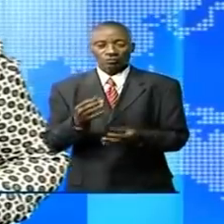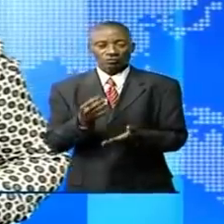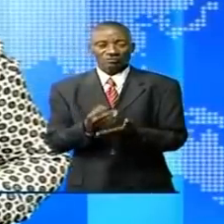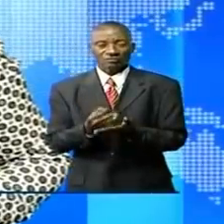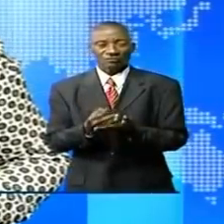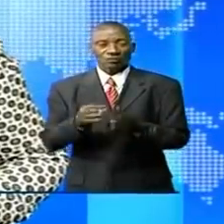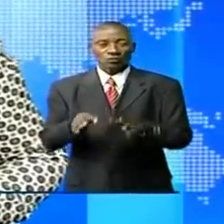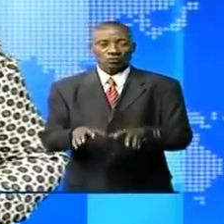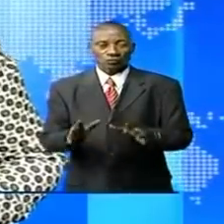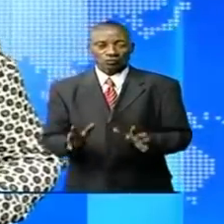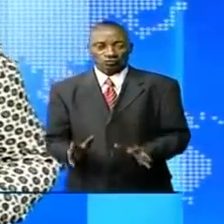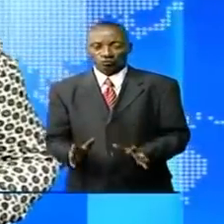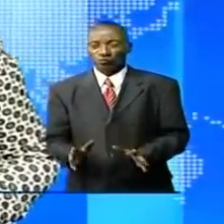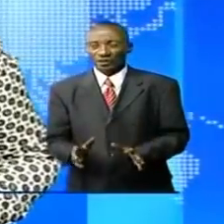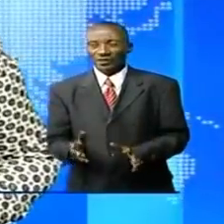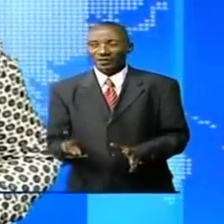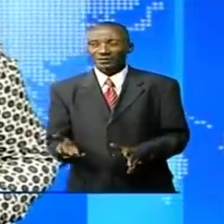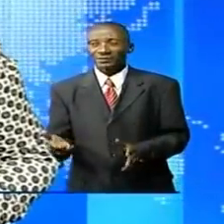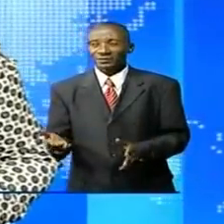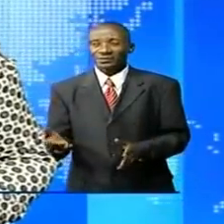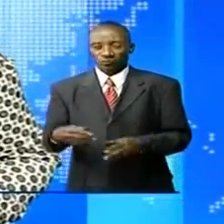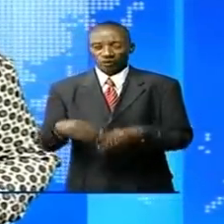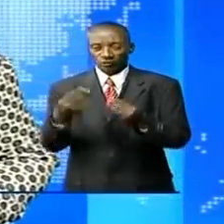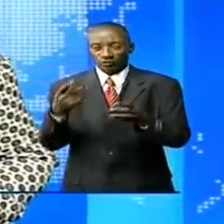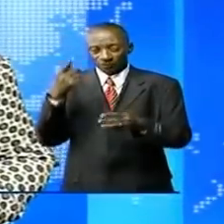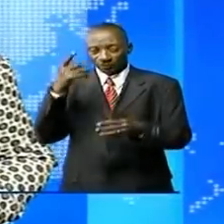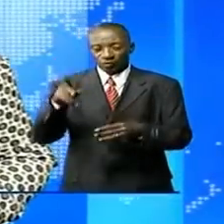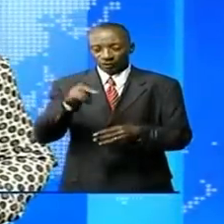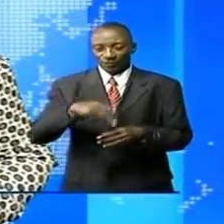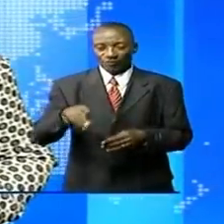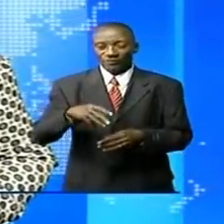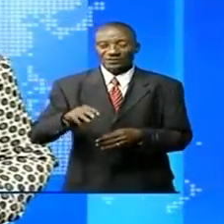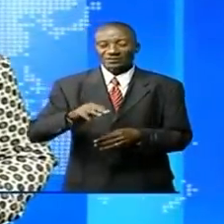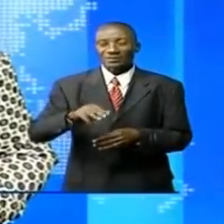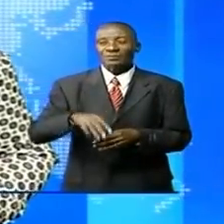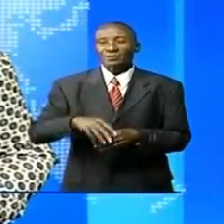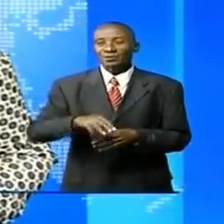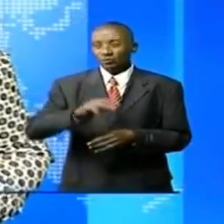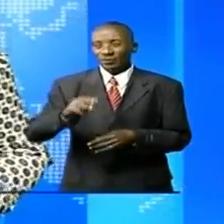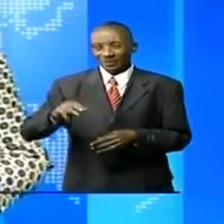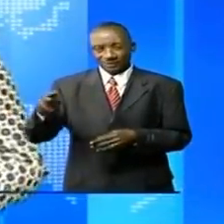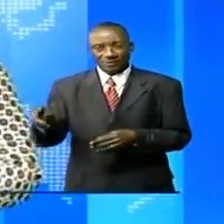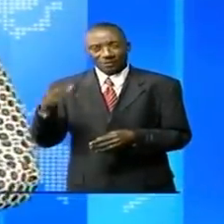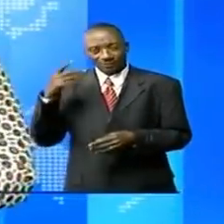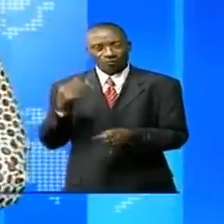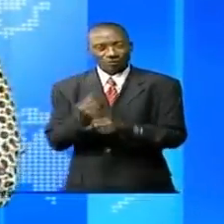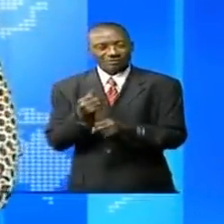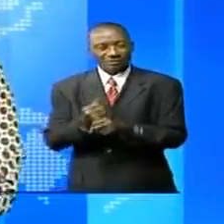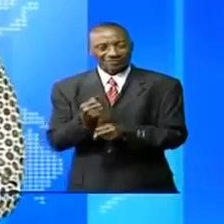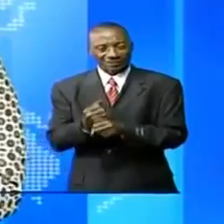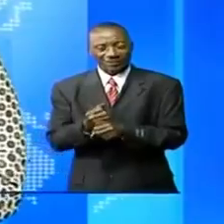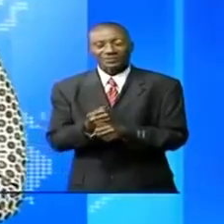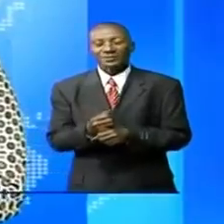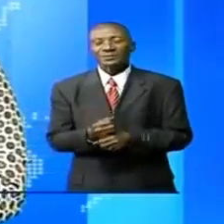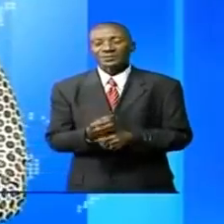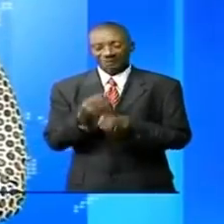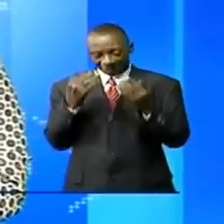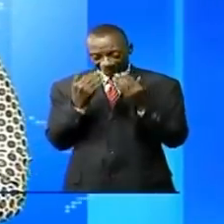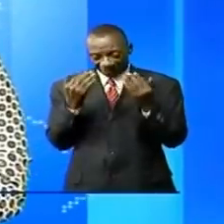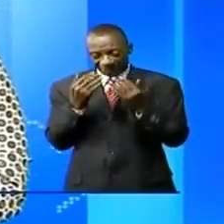budgétaire de la province du Maniema, exercice 2022, a été déposé au bureau de l'Assemblée provinciale, cité par le